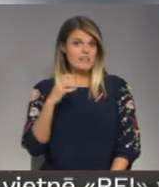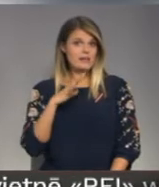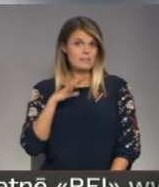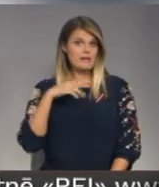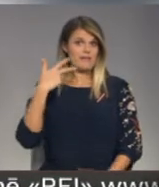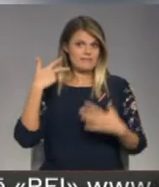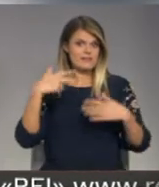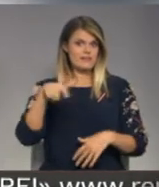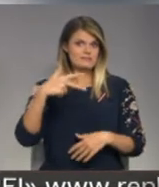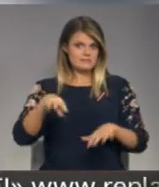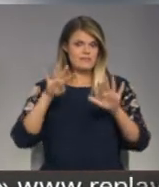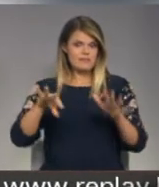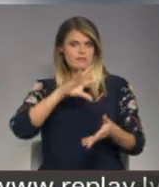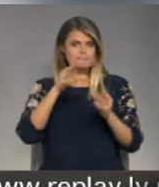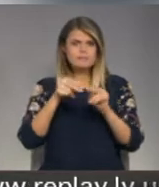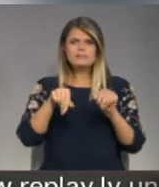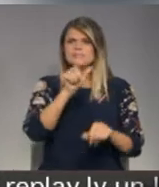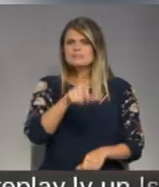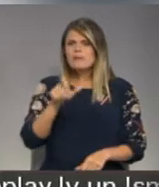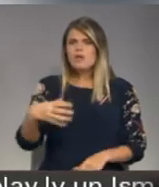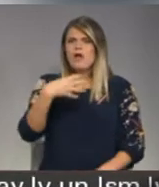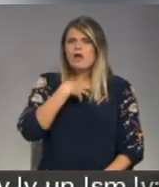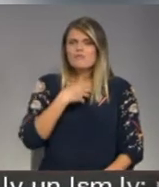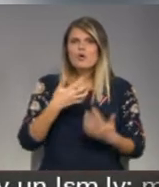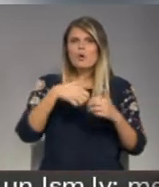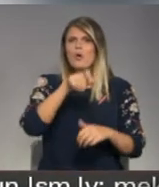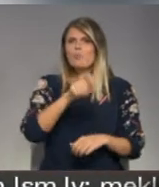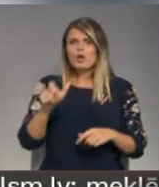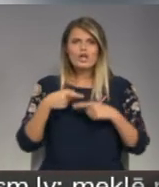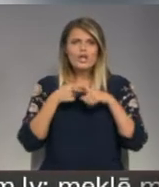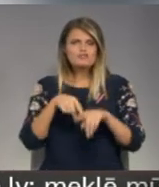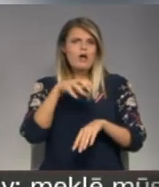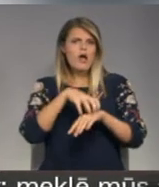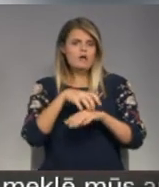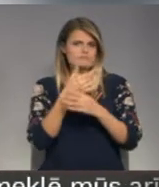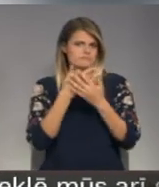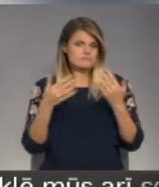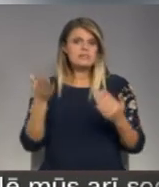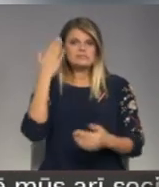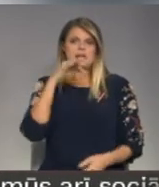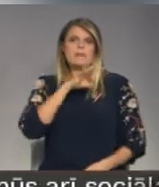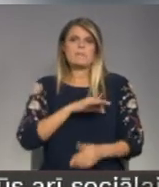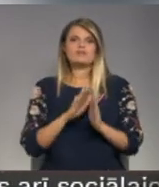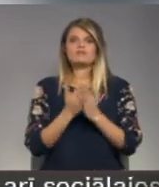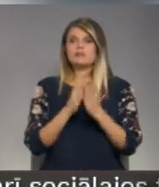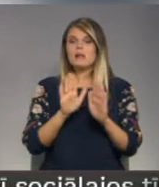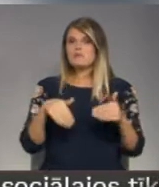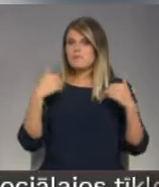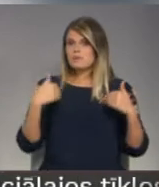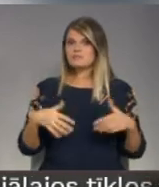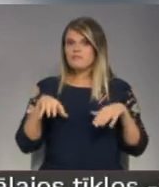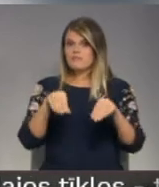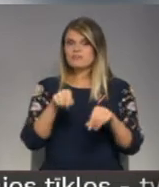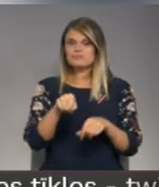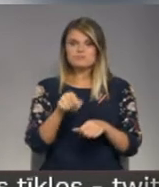Viņi bija 39 zemnieki, advokāti, politiķi, inženieri, ārsti, jau sen pelnījuši grāmatu par sevi un beidzot